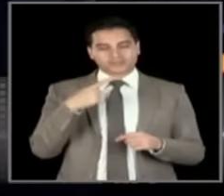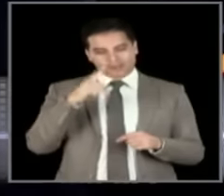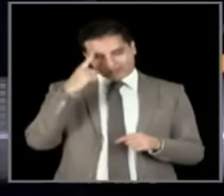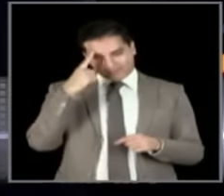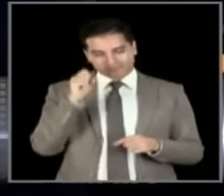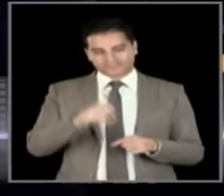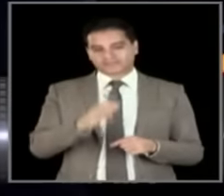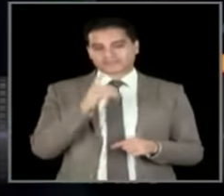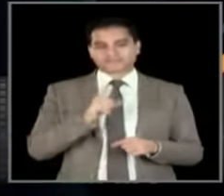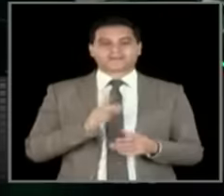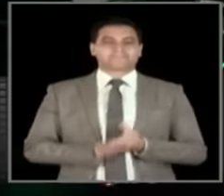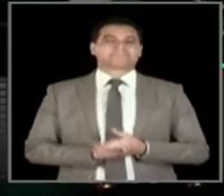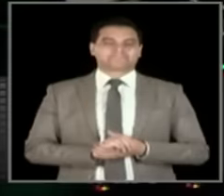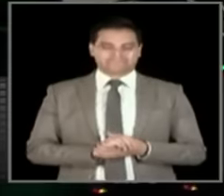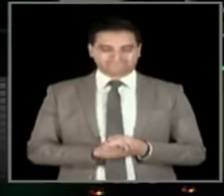الثاني.